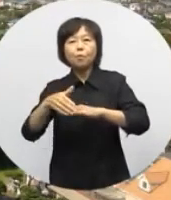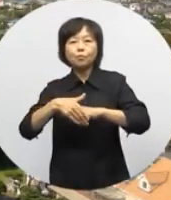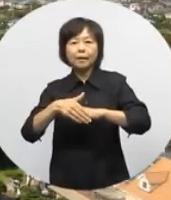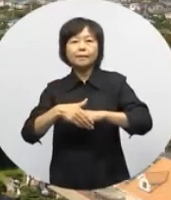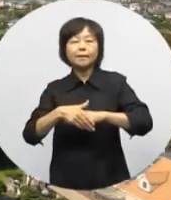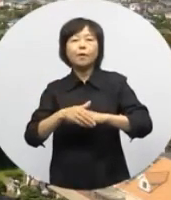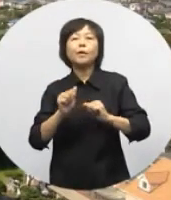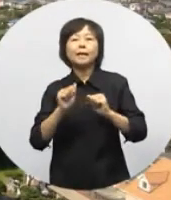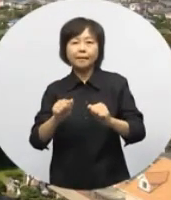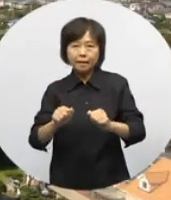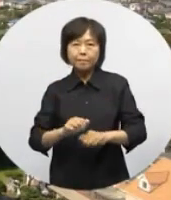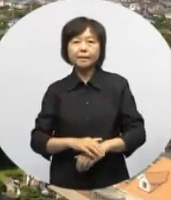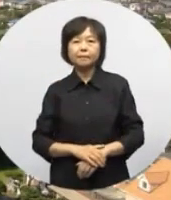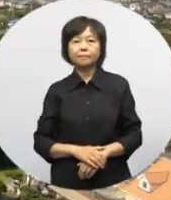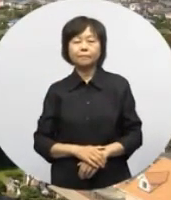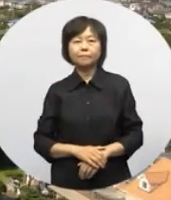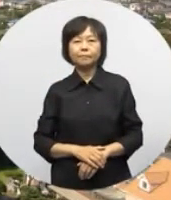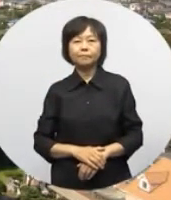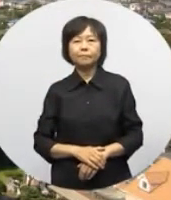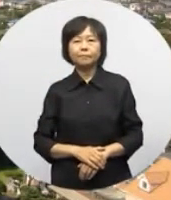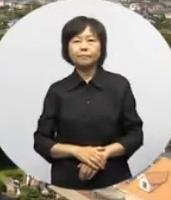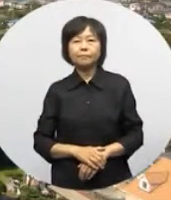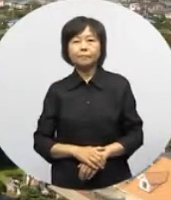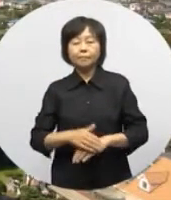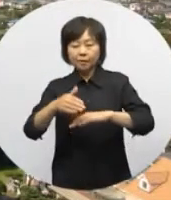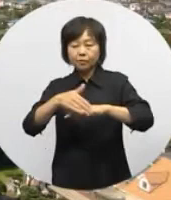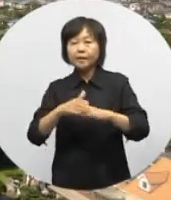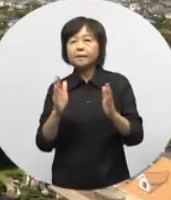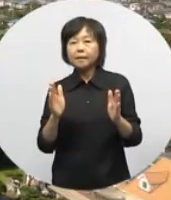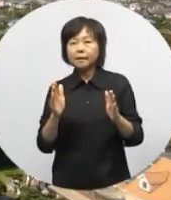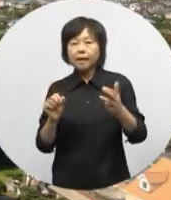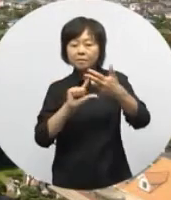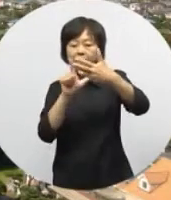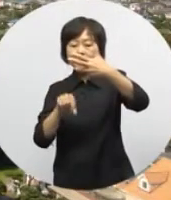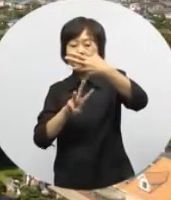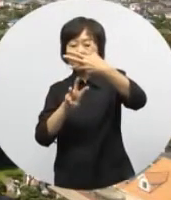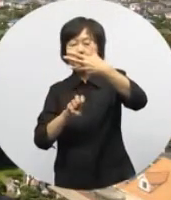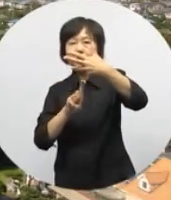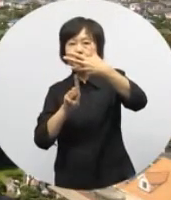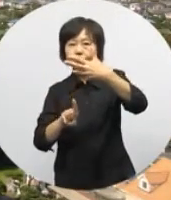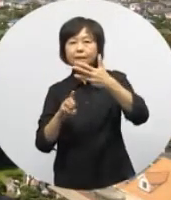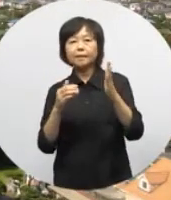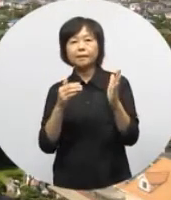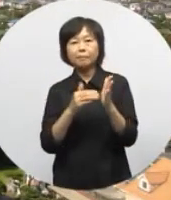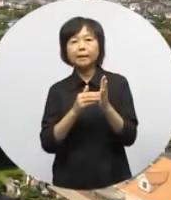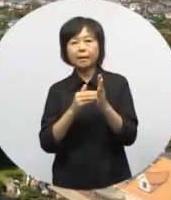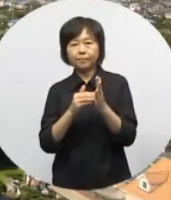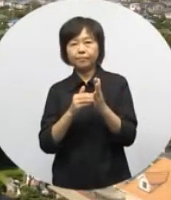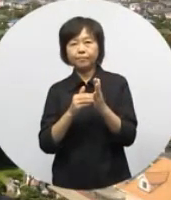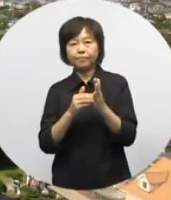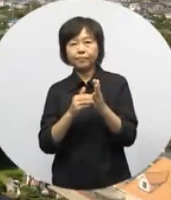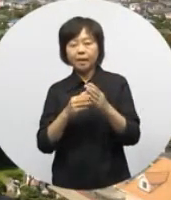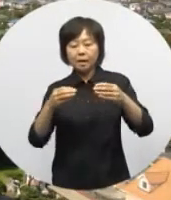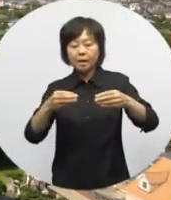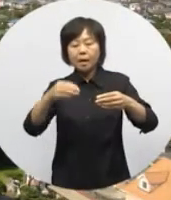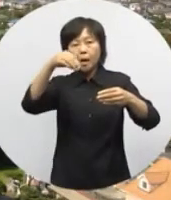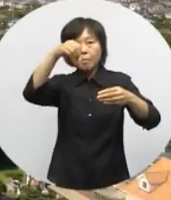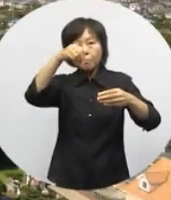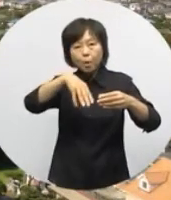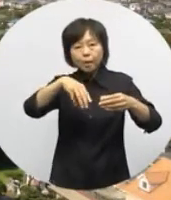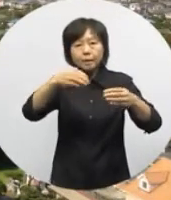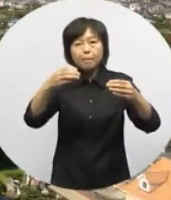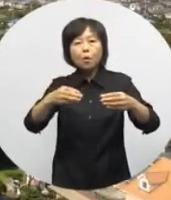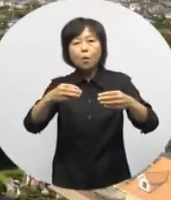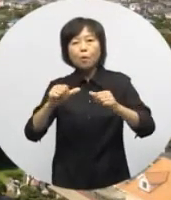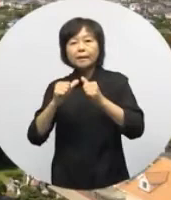受け付けています。 受付期間は8月31日まで。募金箱は茅